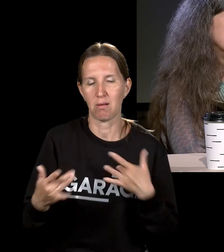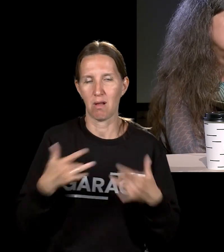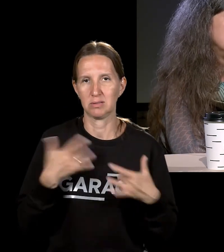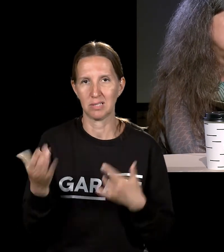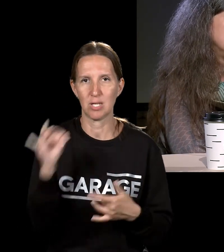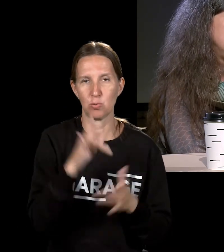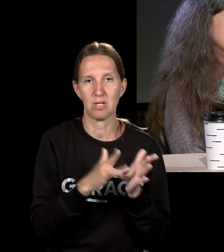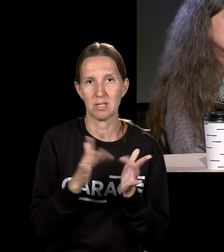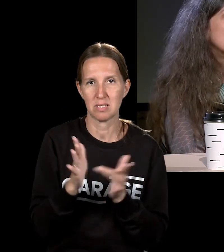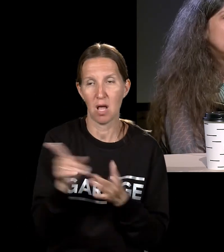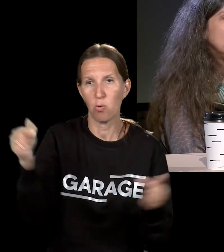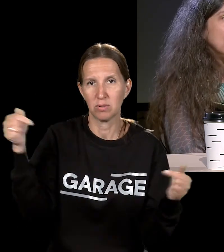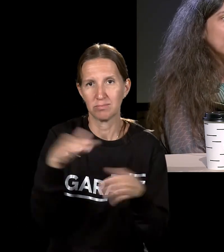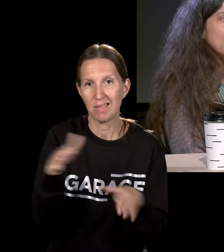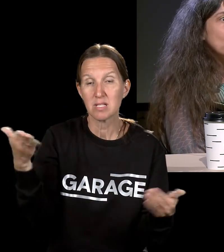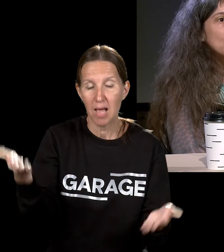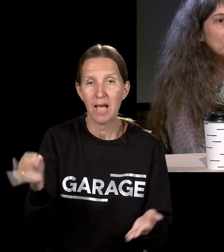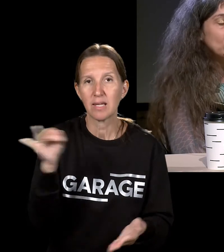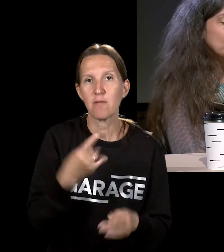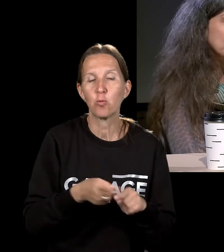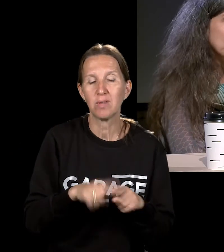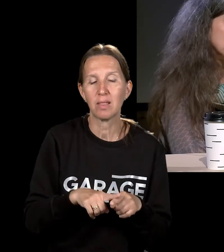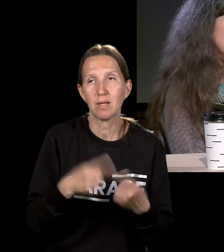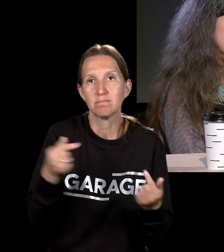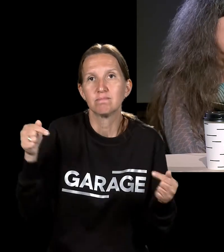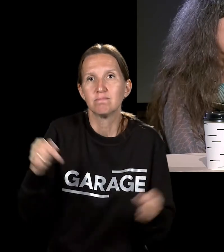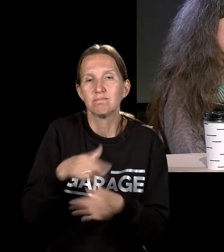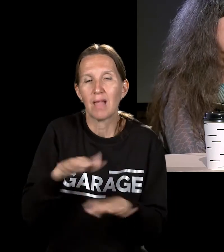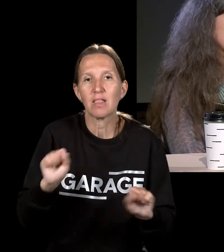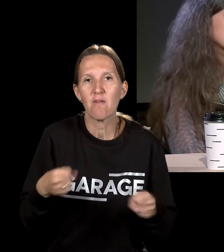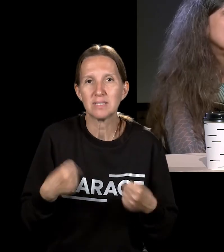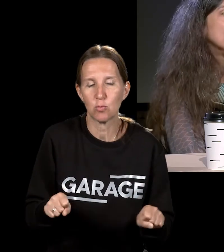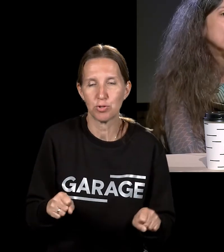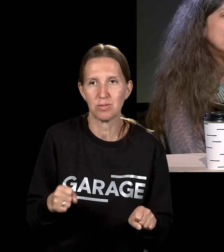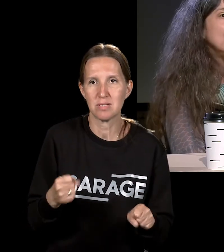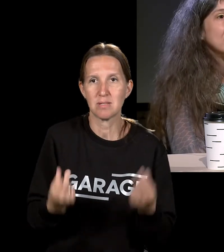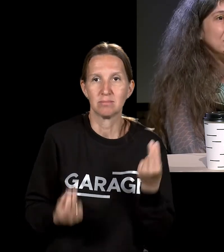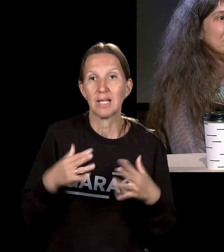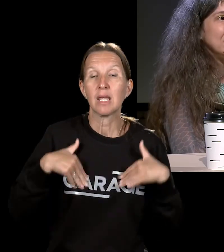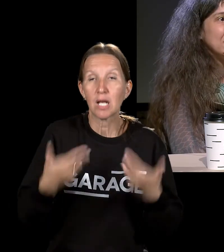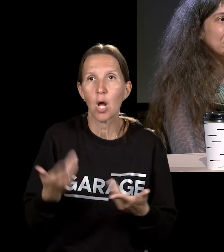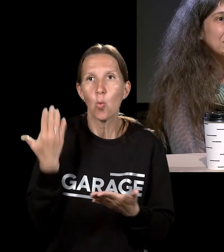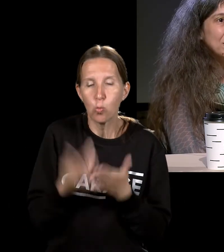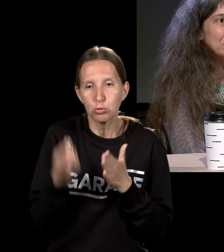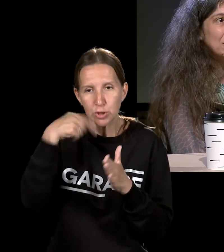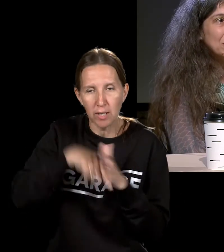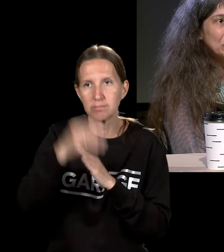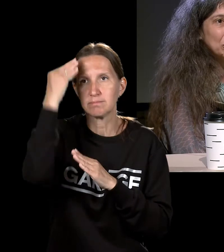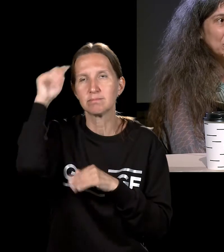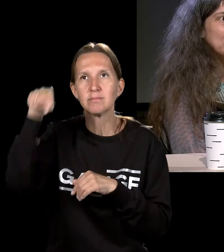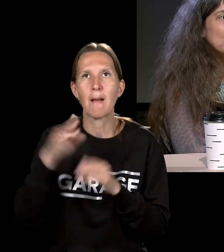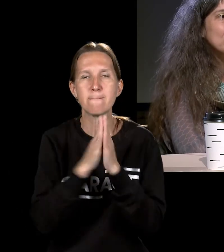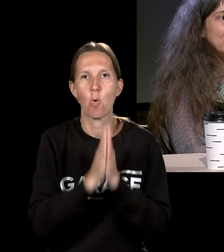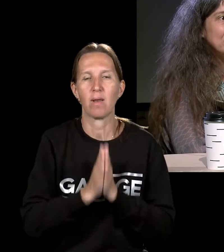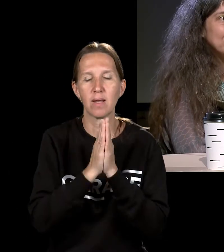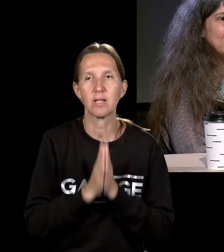невозможность игры, невозможность является молитвой, является вариантом молитвы,